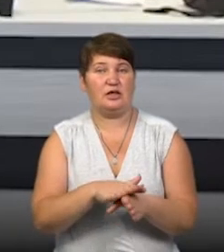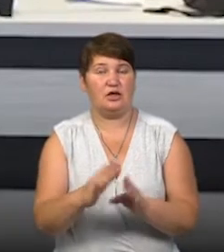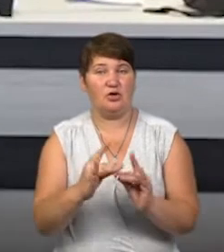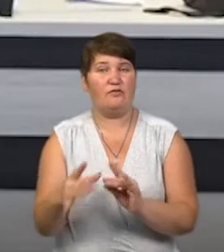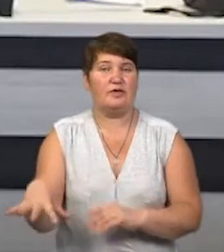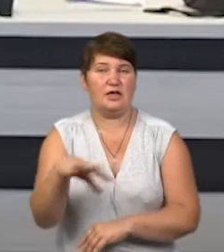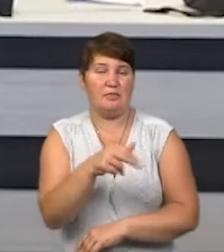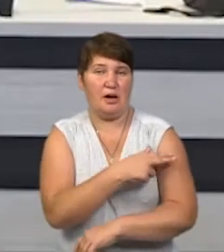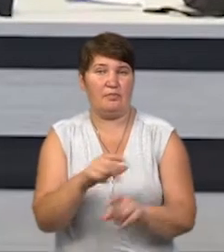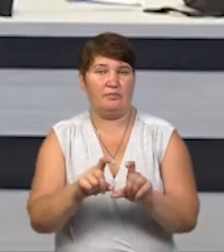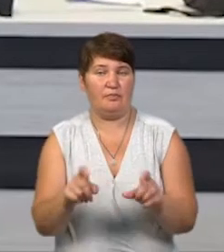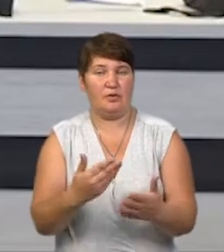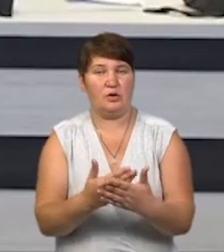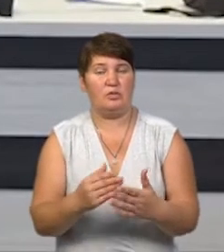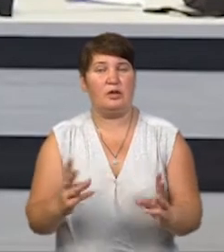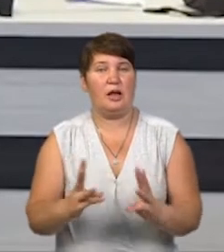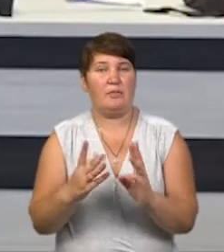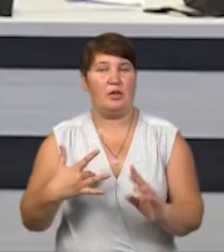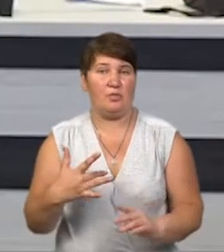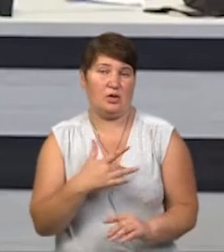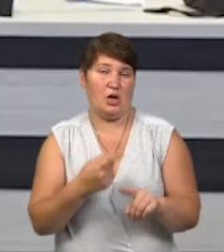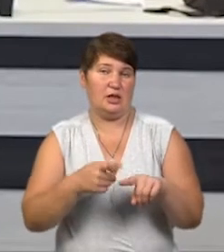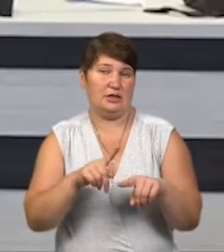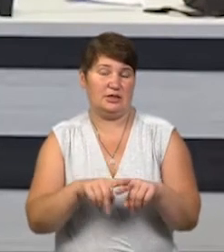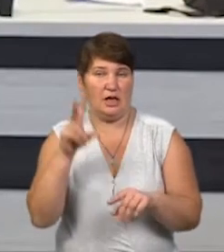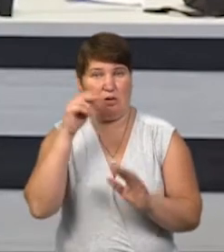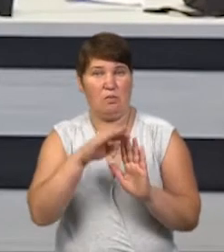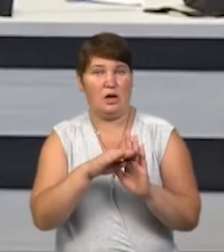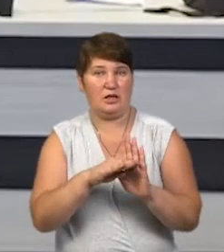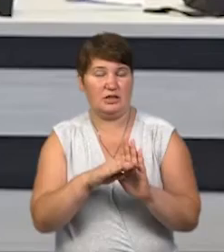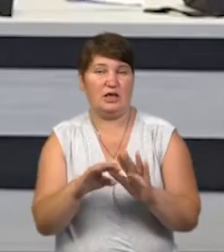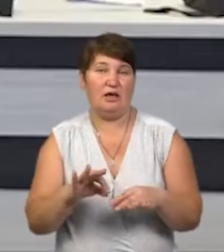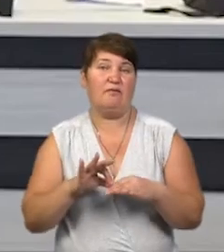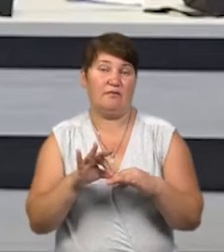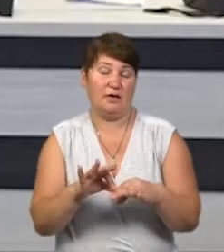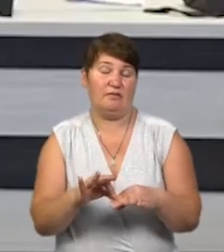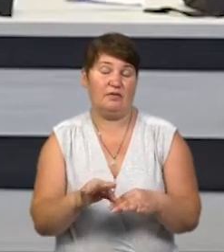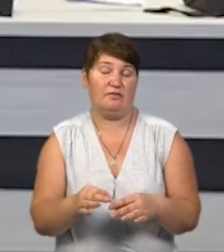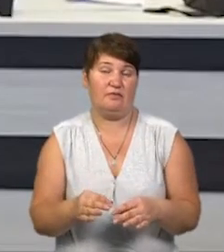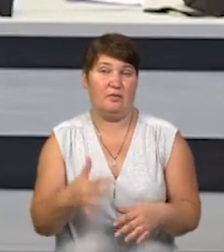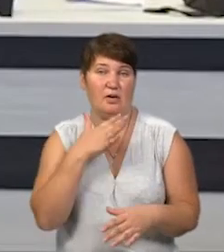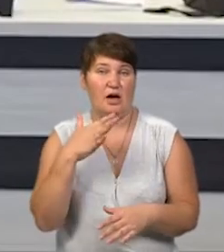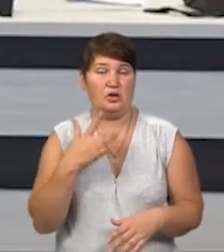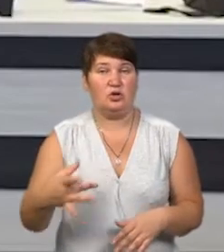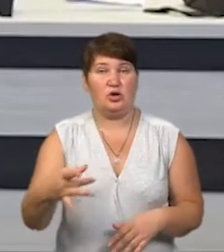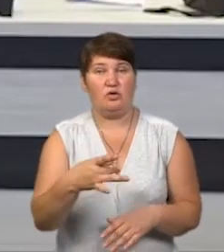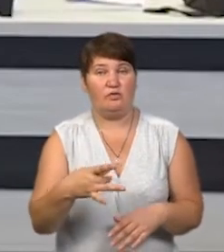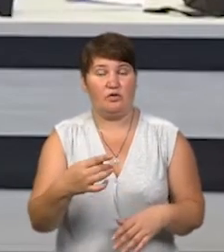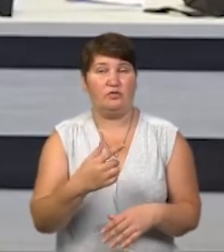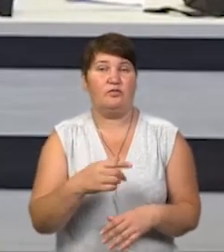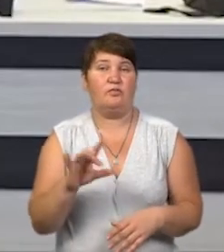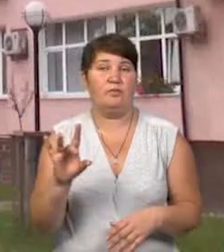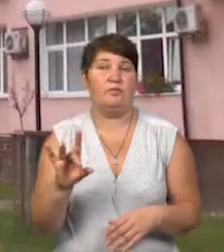із підозрою на пневмонію. Ну, цей показник, власне, він і вивів, я так розумію, дуже багато регіонів, тут тільки помаранчева